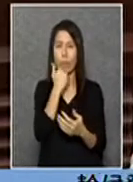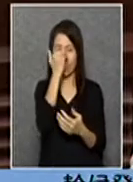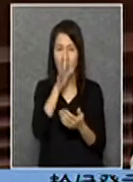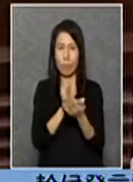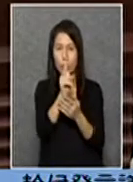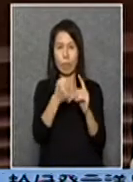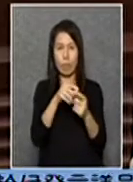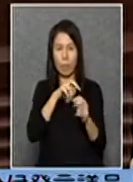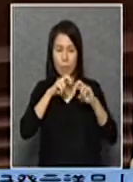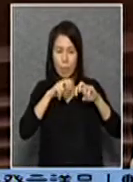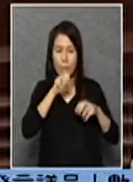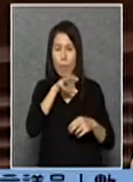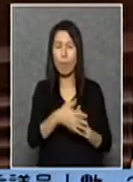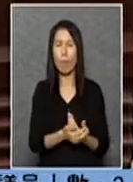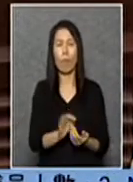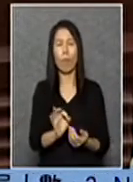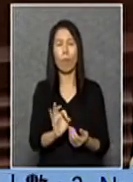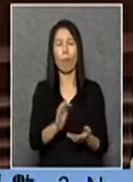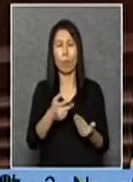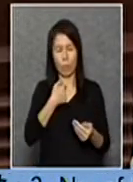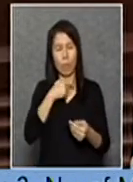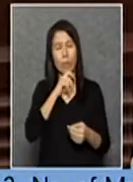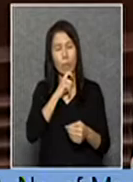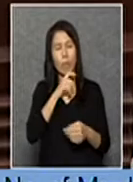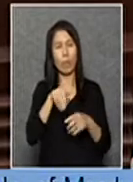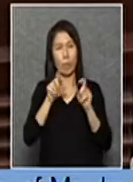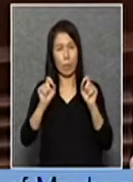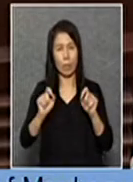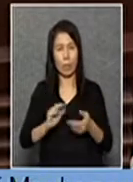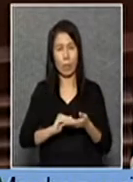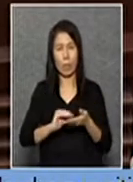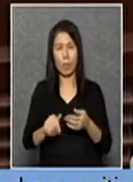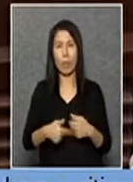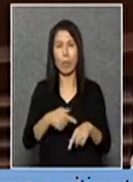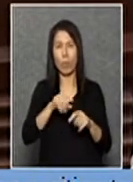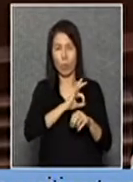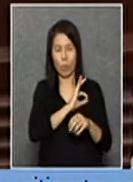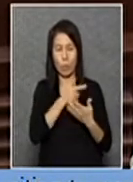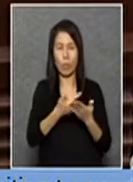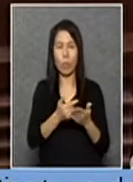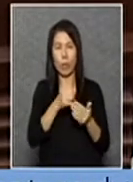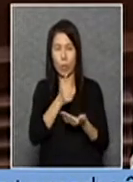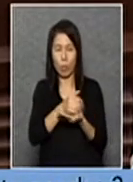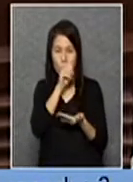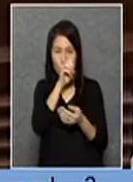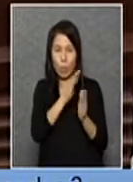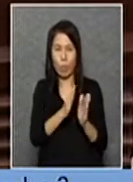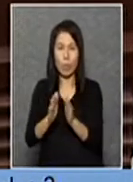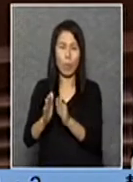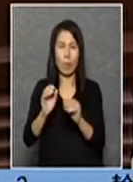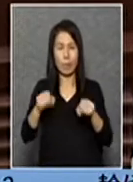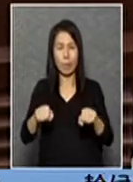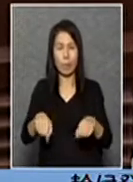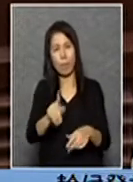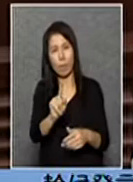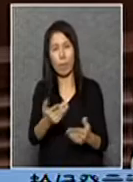如有是會向申訴專員解釋該智庫和發展局就講座安排的協議。為進一步促進